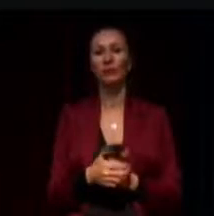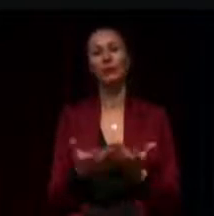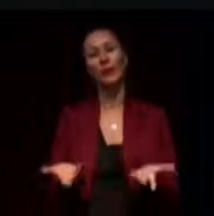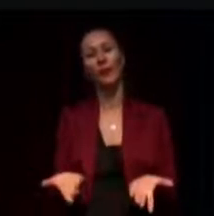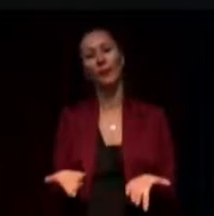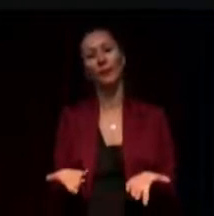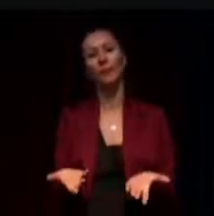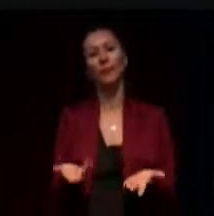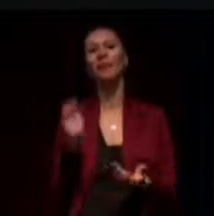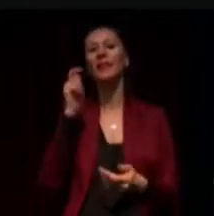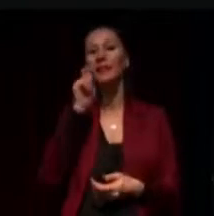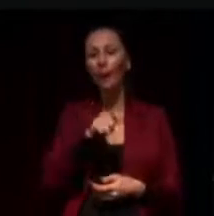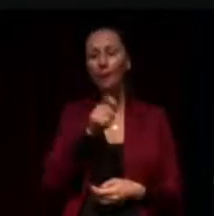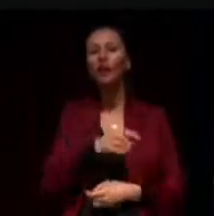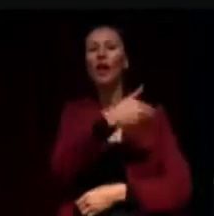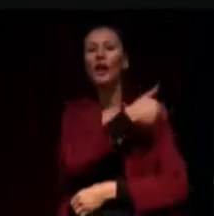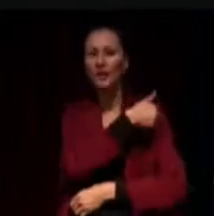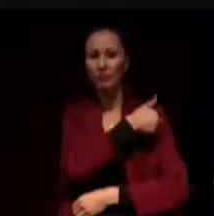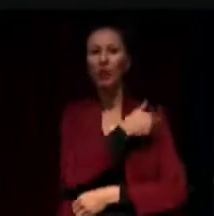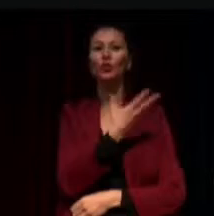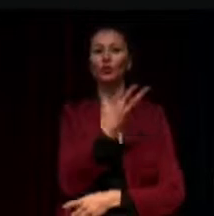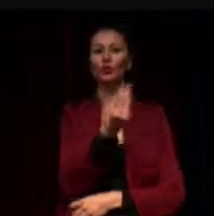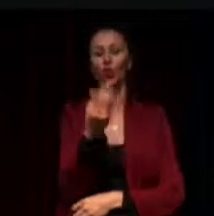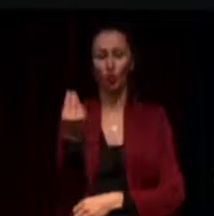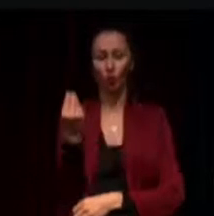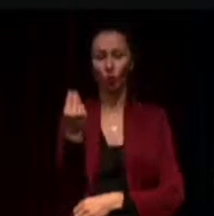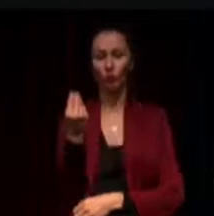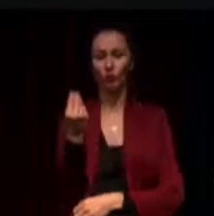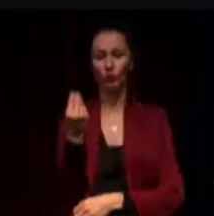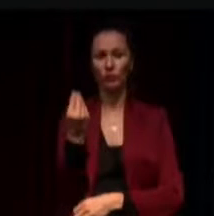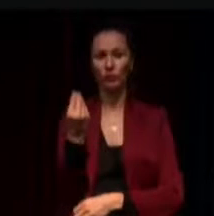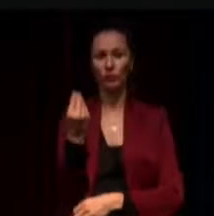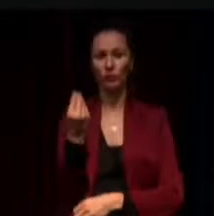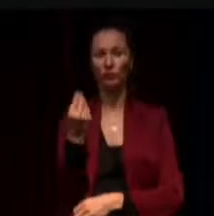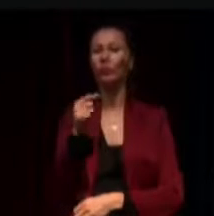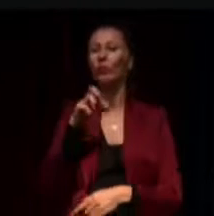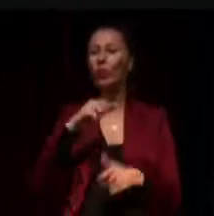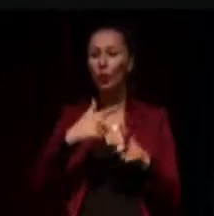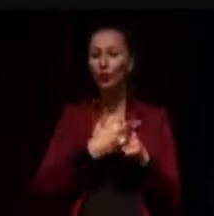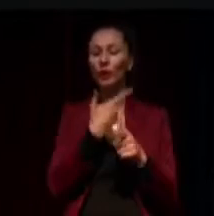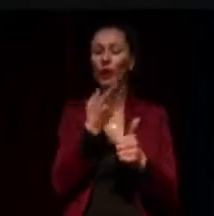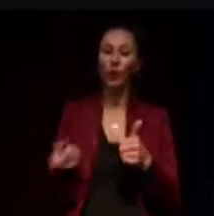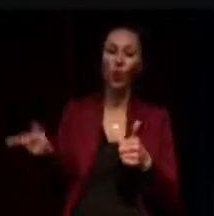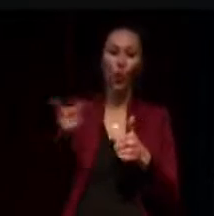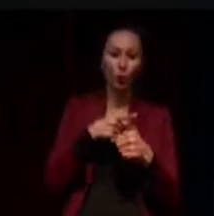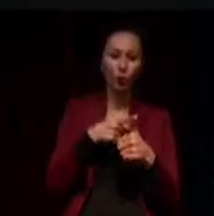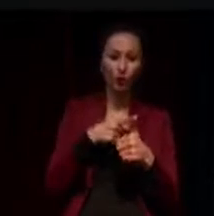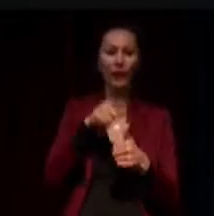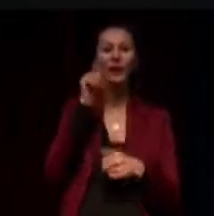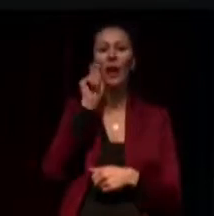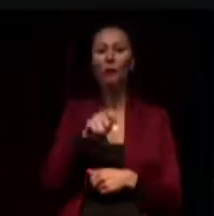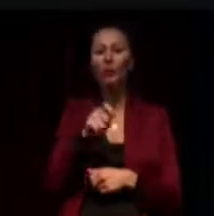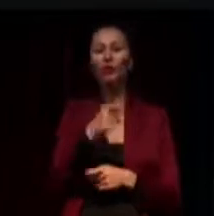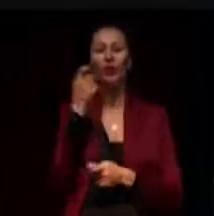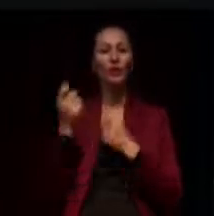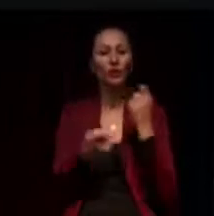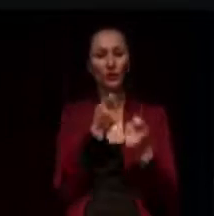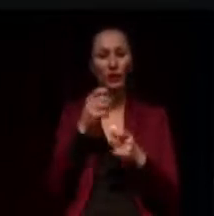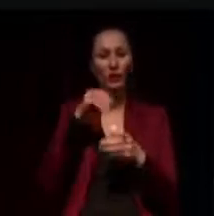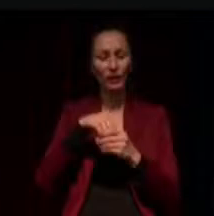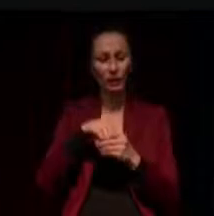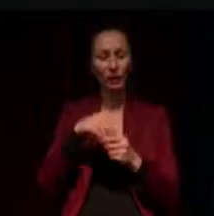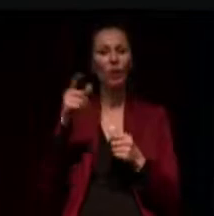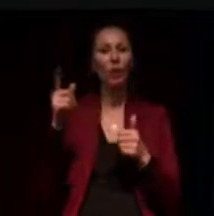yani yapılacak hizmet çok. Bu projelerin önceliğini, yapılacak işlerin önceliğine